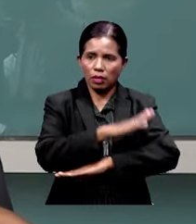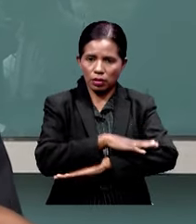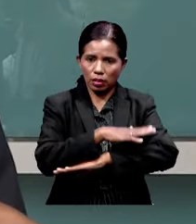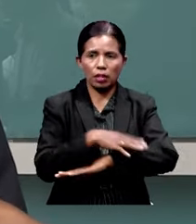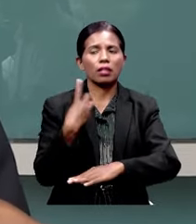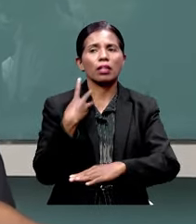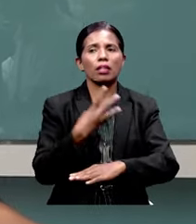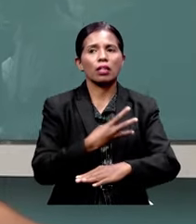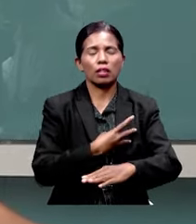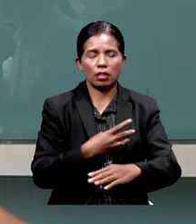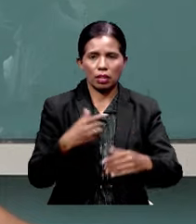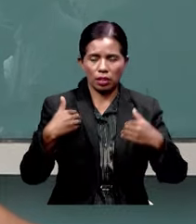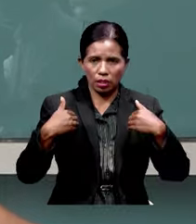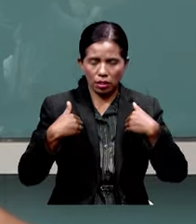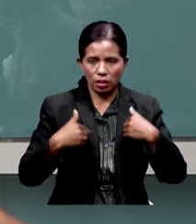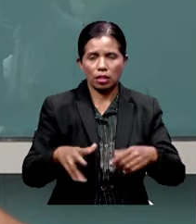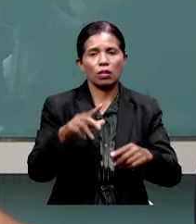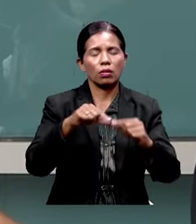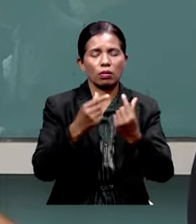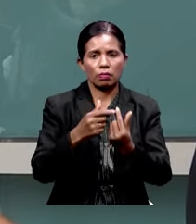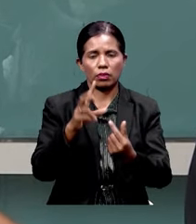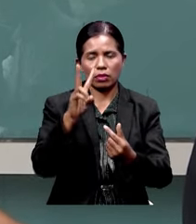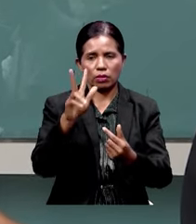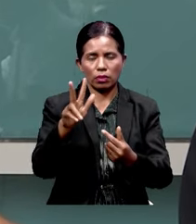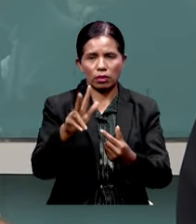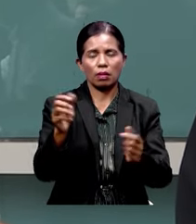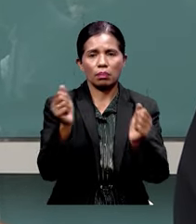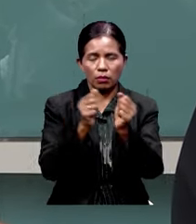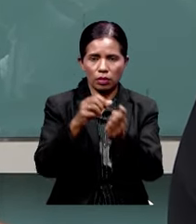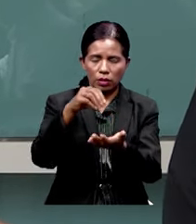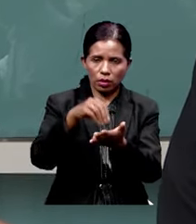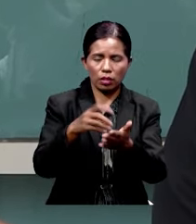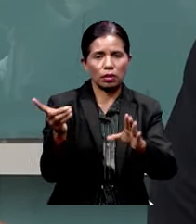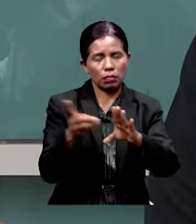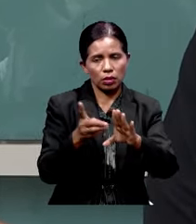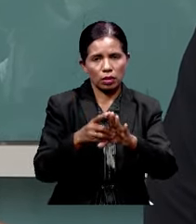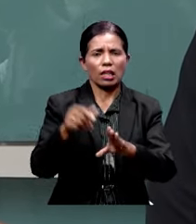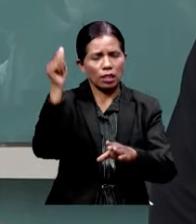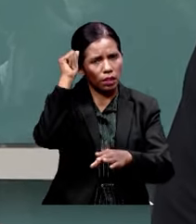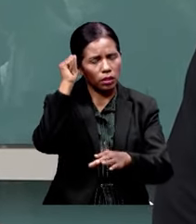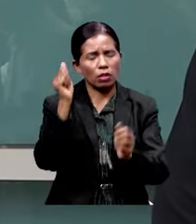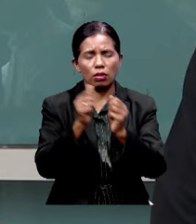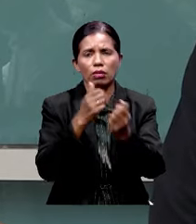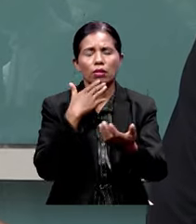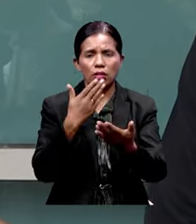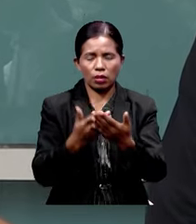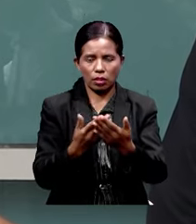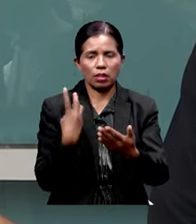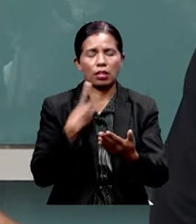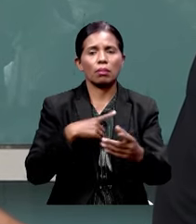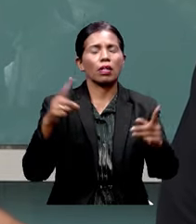ia tersira parte da mai hamutu ko ita tau documento sira ne analisa di dia ko dinune ita bele toia conclusão